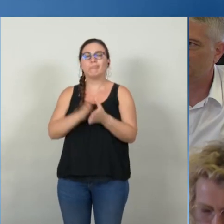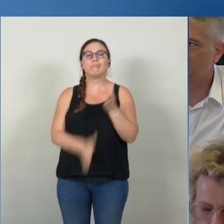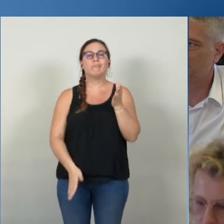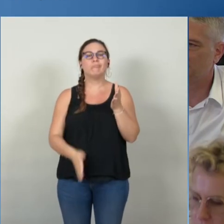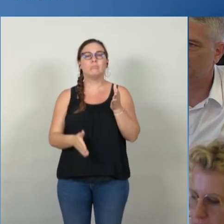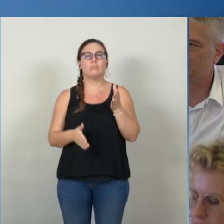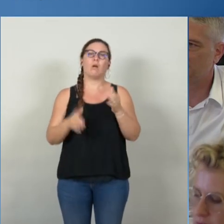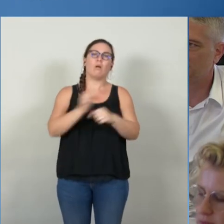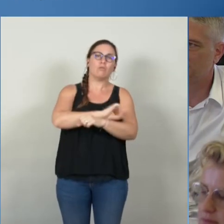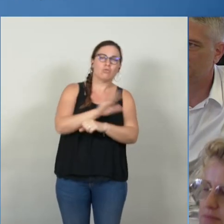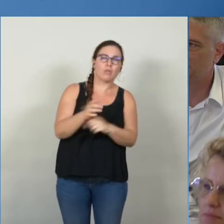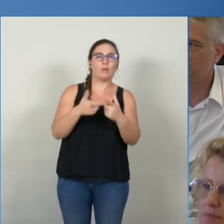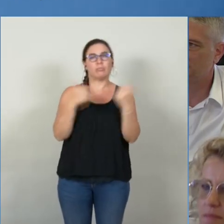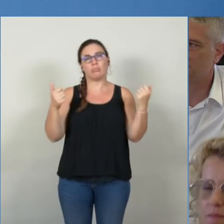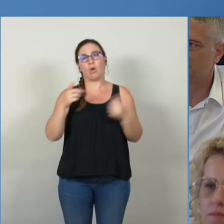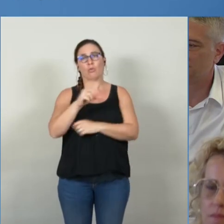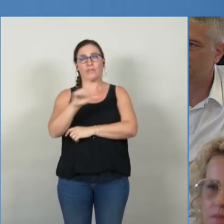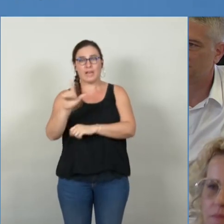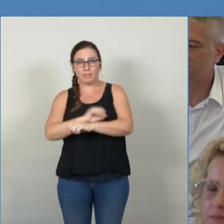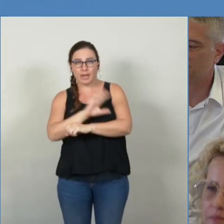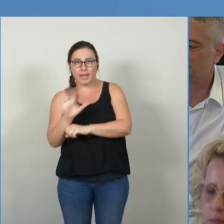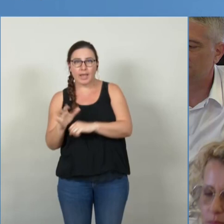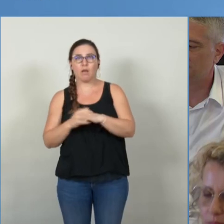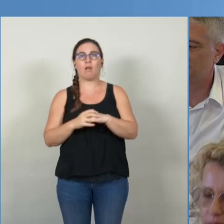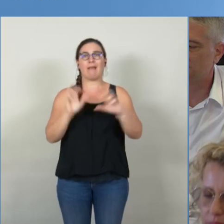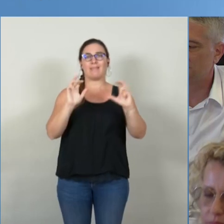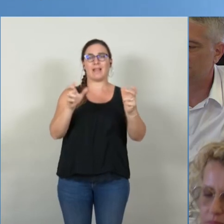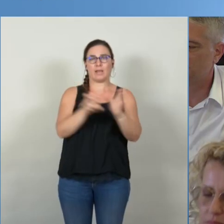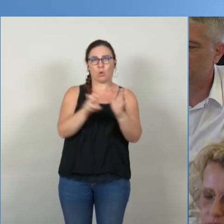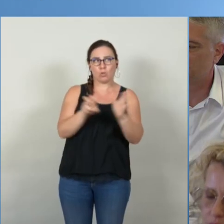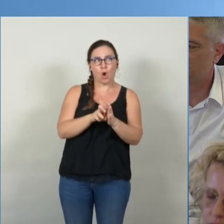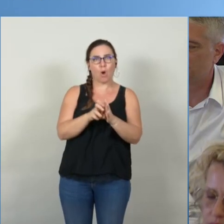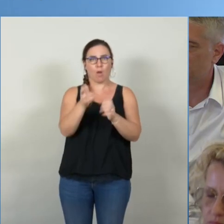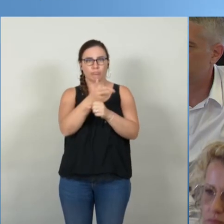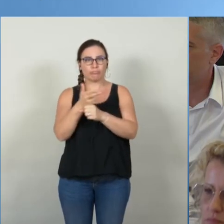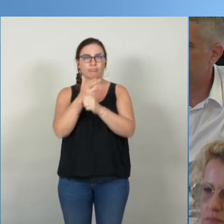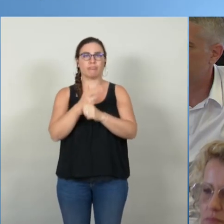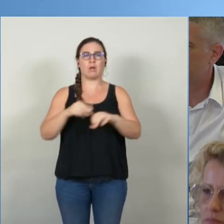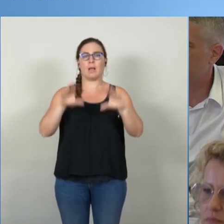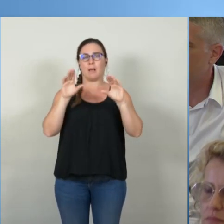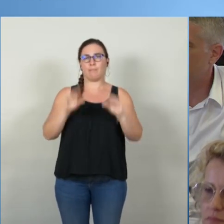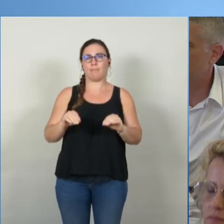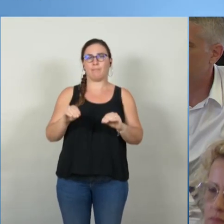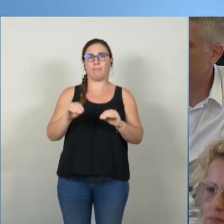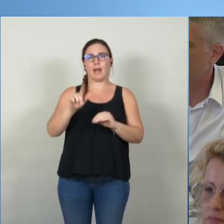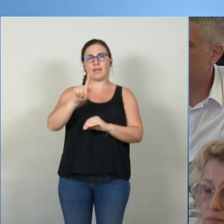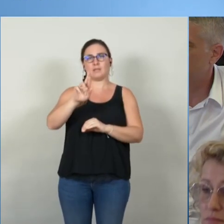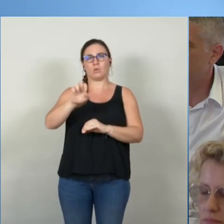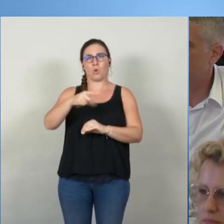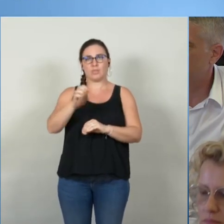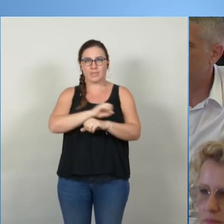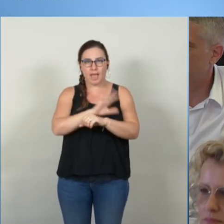médias ça a été dit c'est le Dauphiné c'est télégronome c'est place Grenette l'essor qui arrive en tête